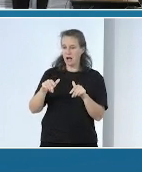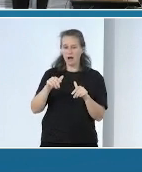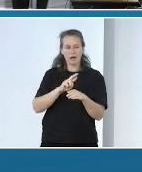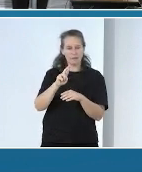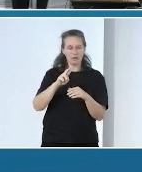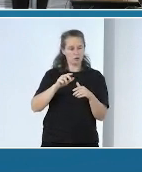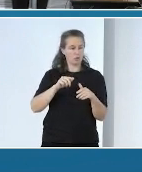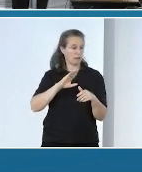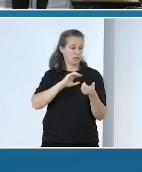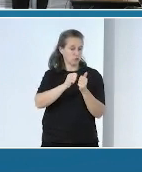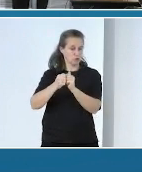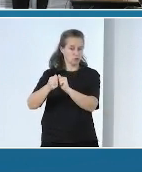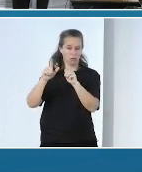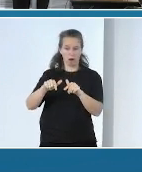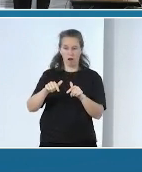référentiel à un autre.